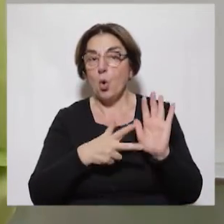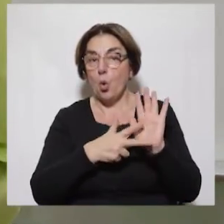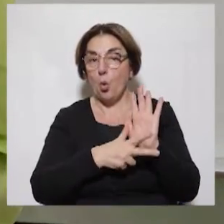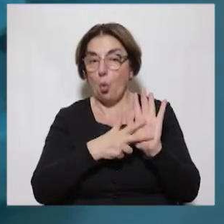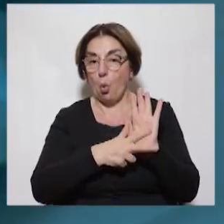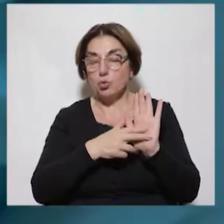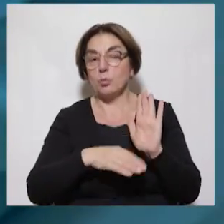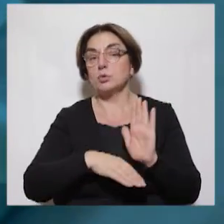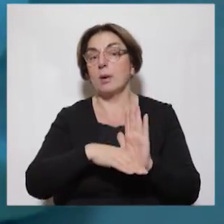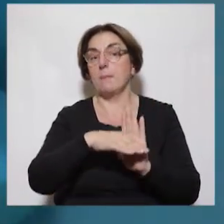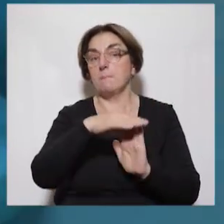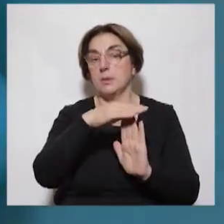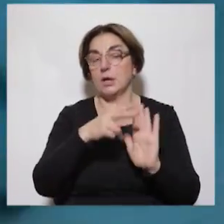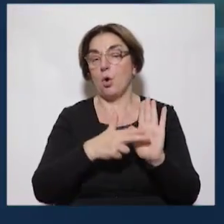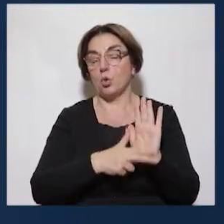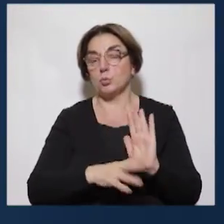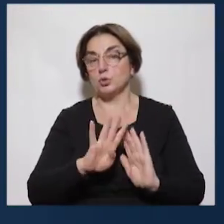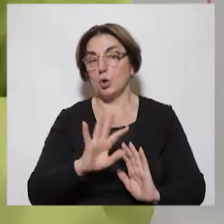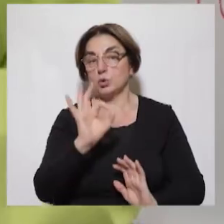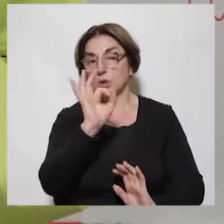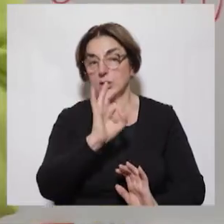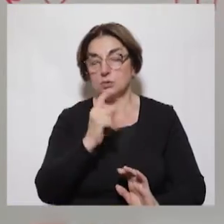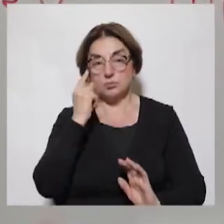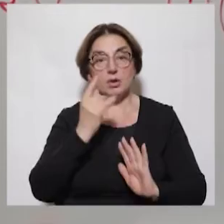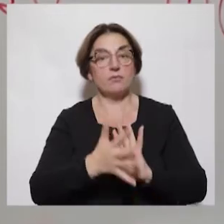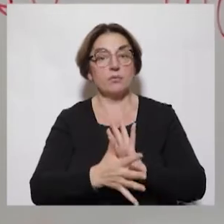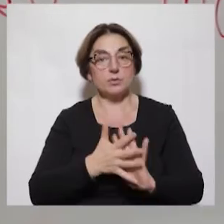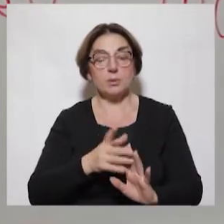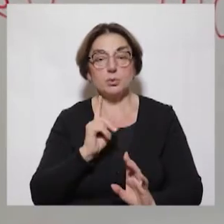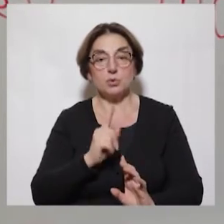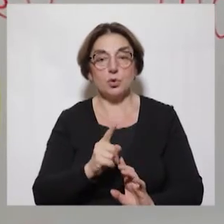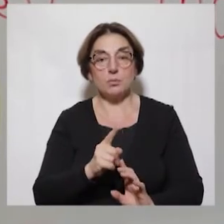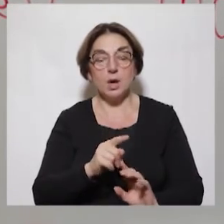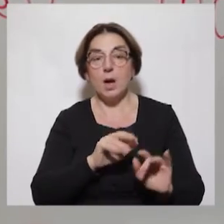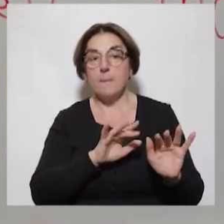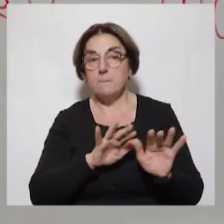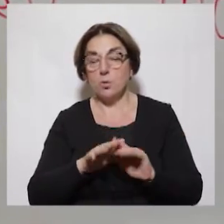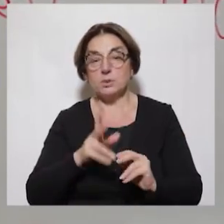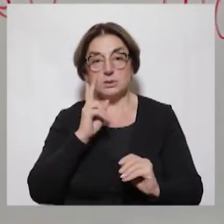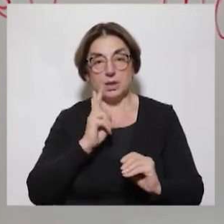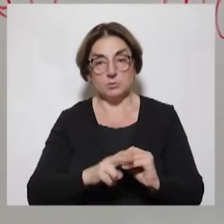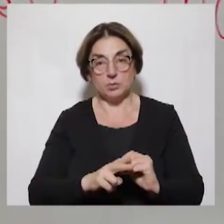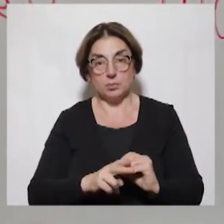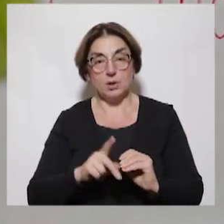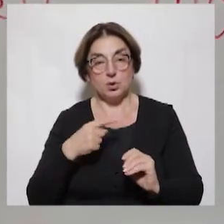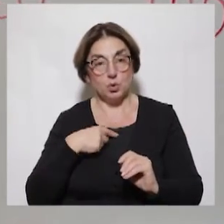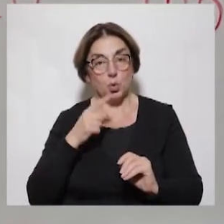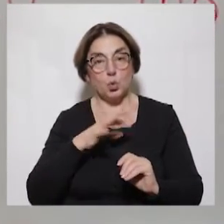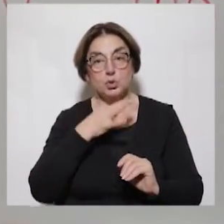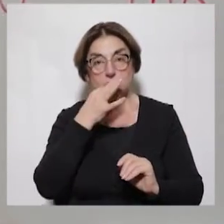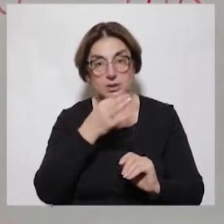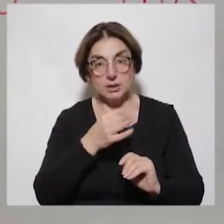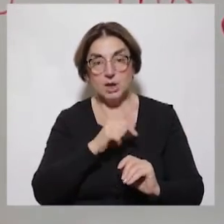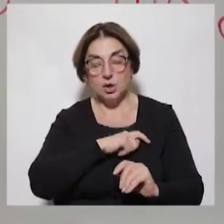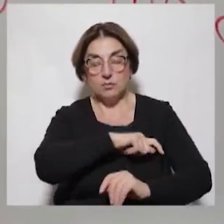80 გრადუს აცდა, დაახლოებით 84 გრადუსია, ჩვენ ხვდებით, რომ პროცესი უკვე დასრულებულია. ვინაიდან როგორც